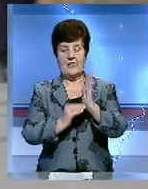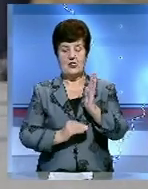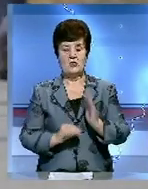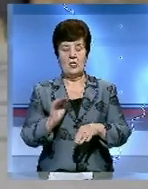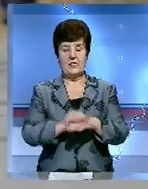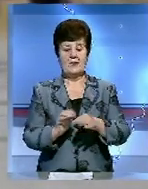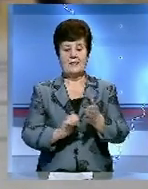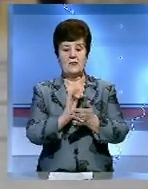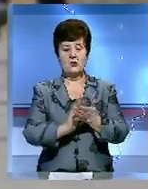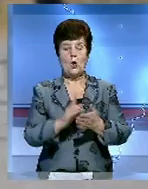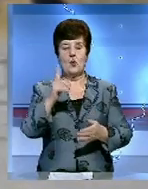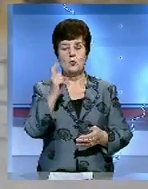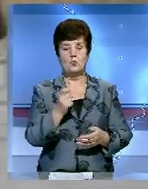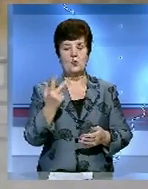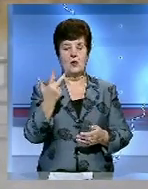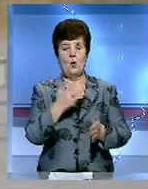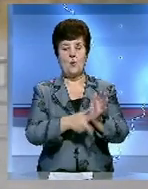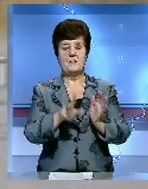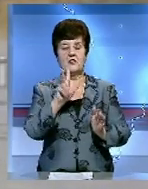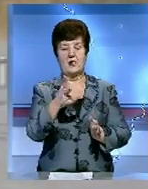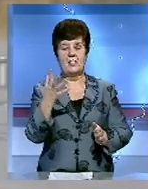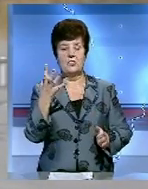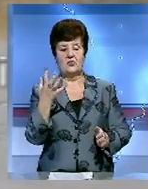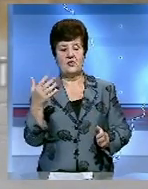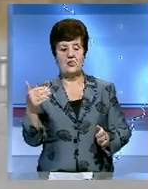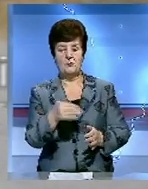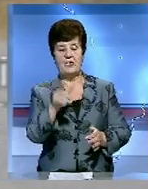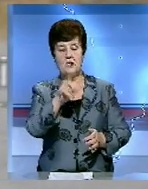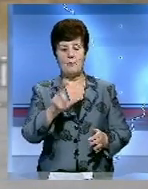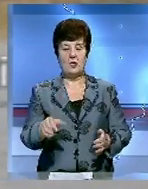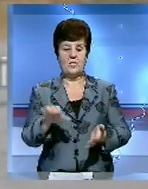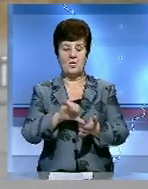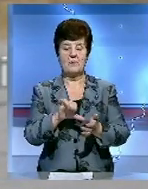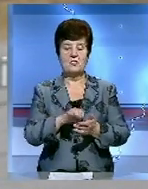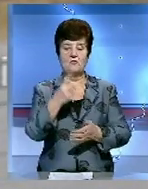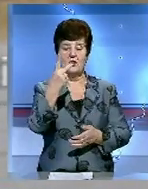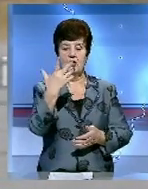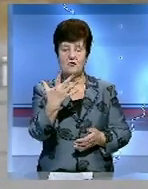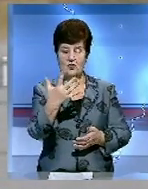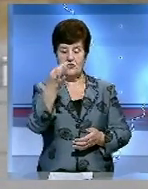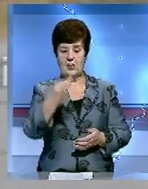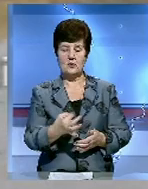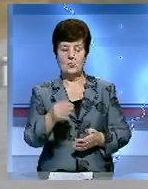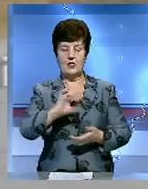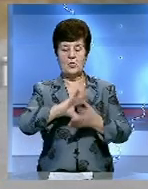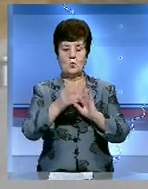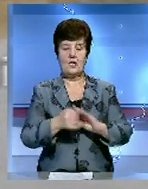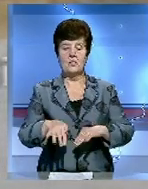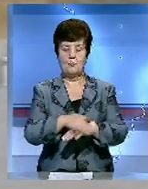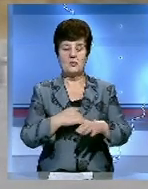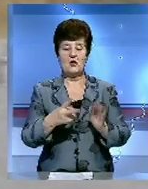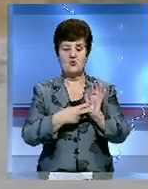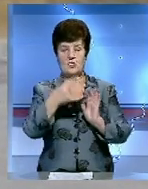înregistrate 183,5.000 de persoane cu dizabilități, ceea ce reprezintă circa 5% din totalul populației și 6% din